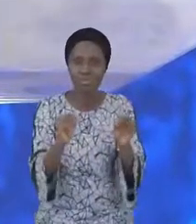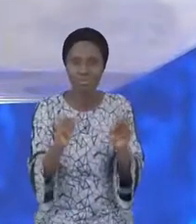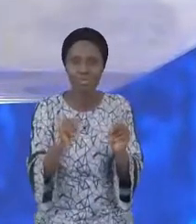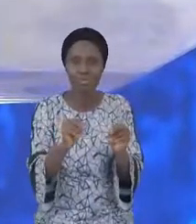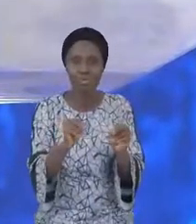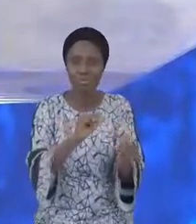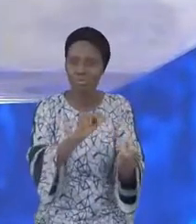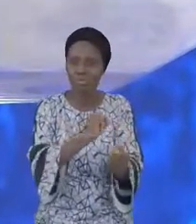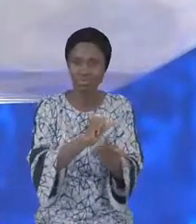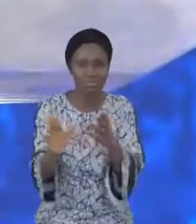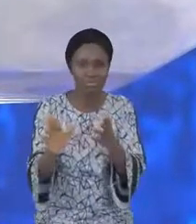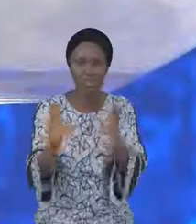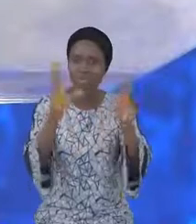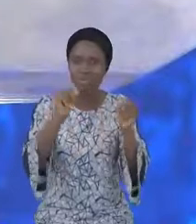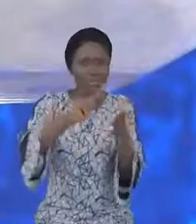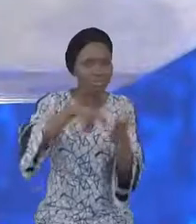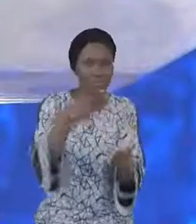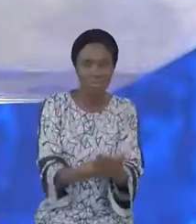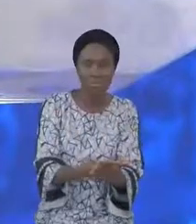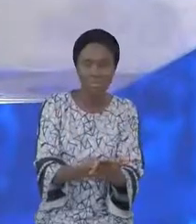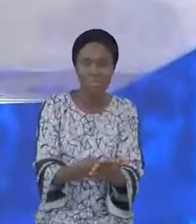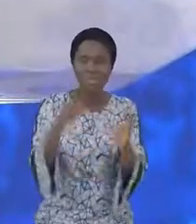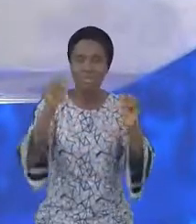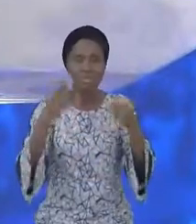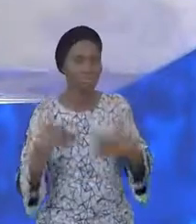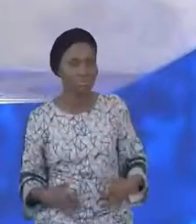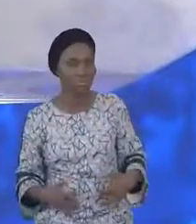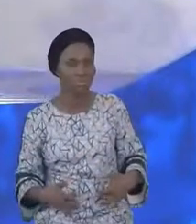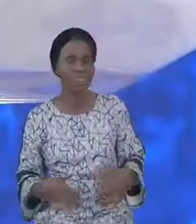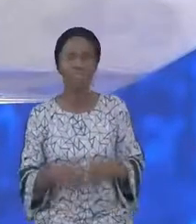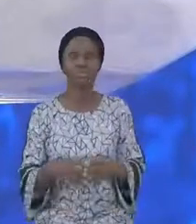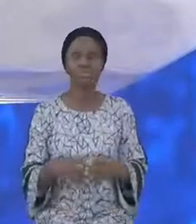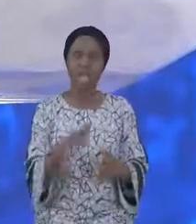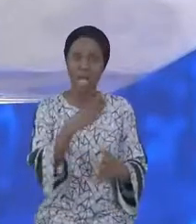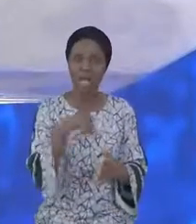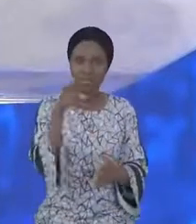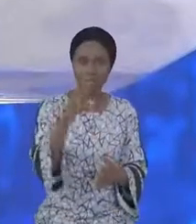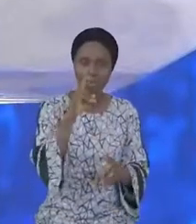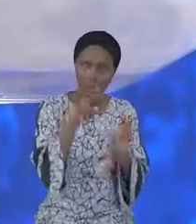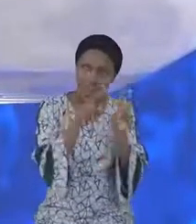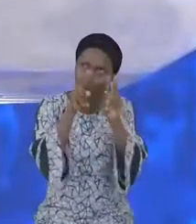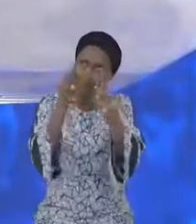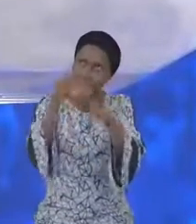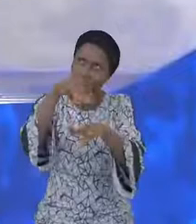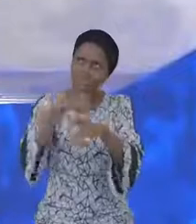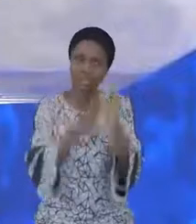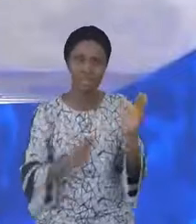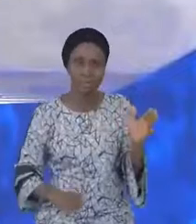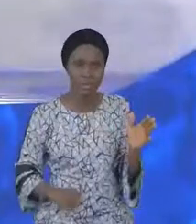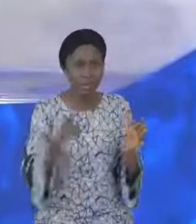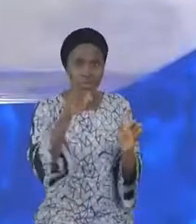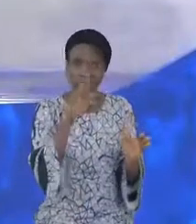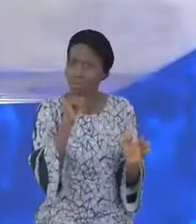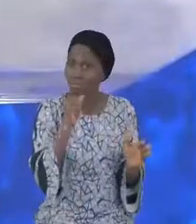d'échec. Tu te tiens devant l'image de Christ et tu regardes Christ. Tu